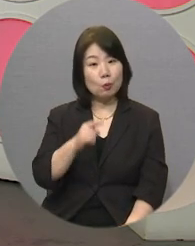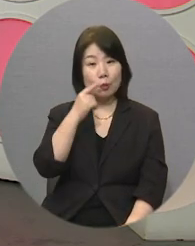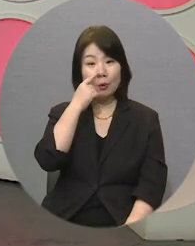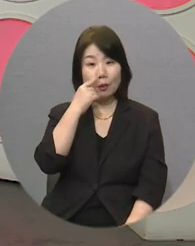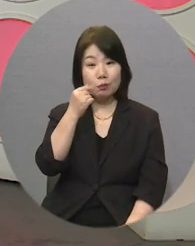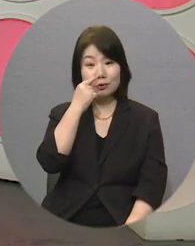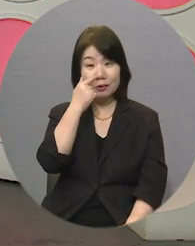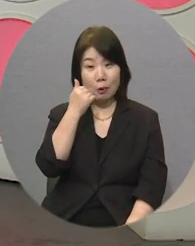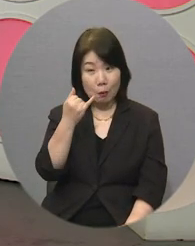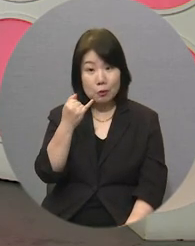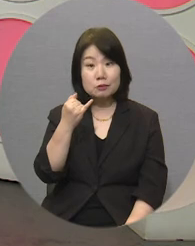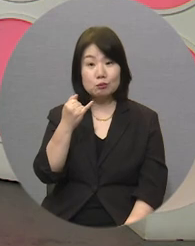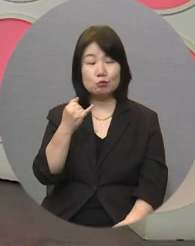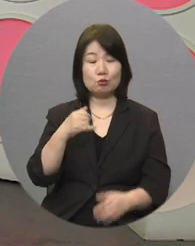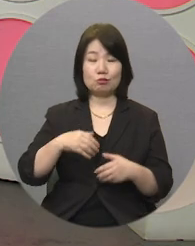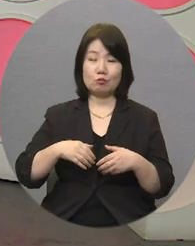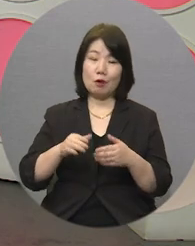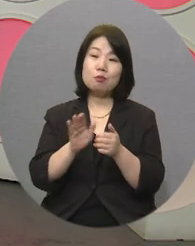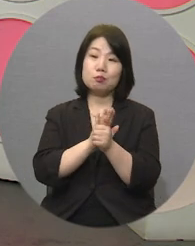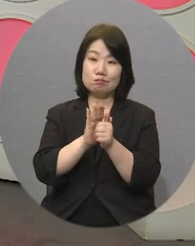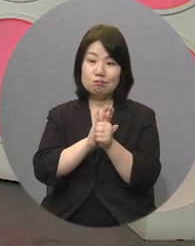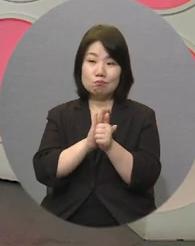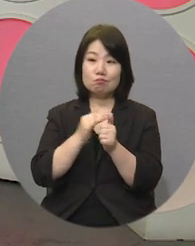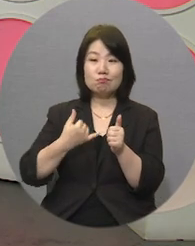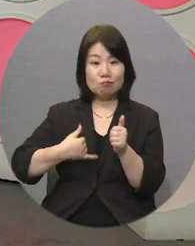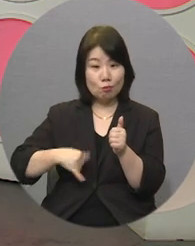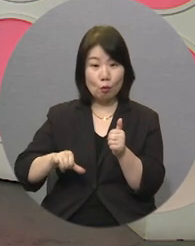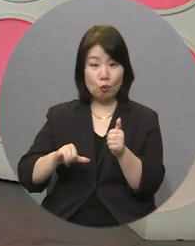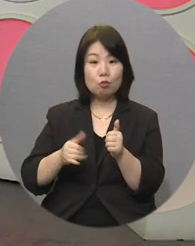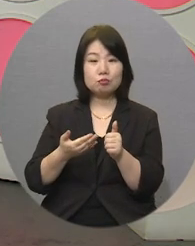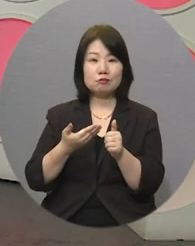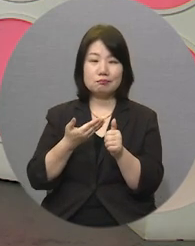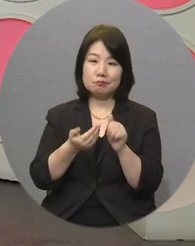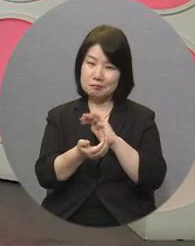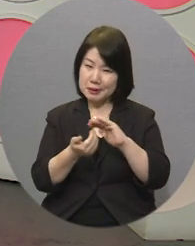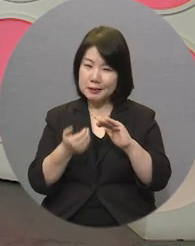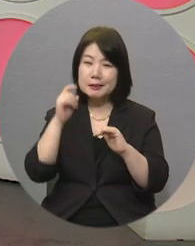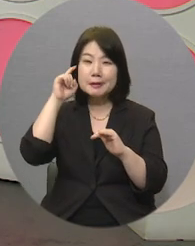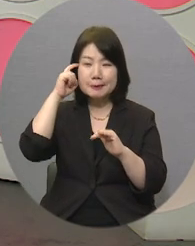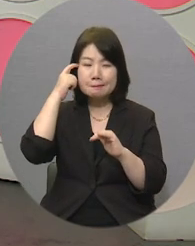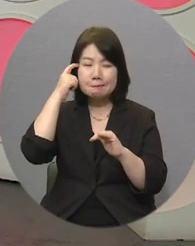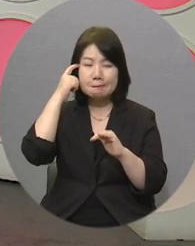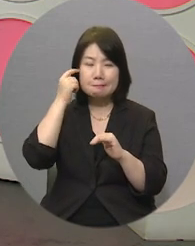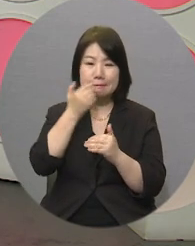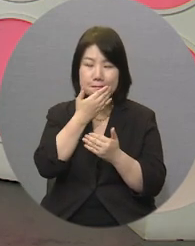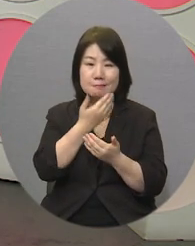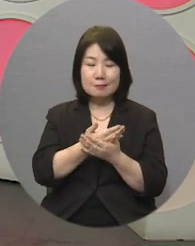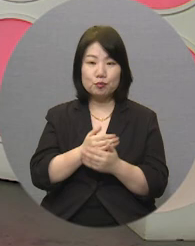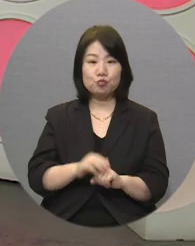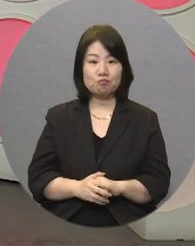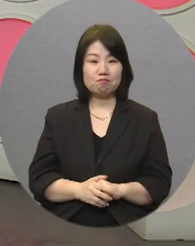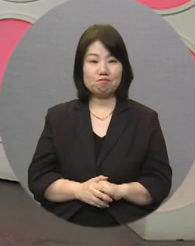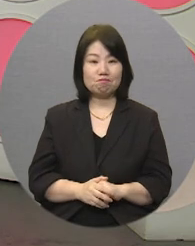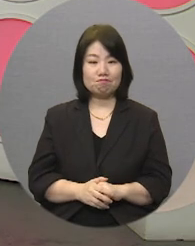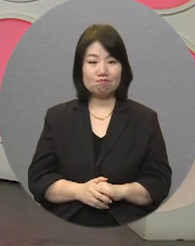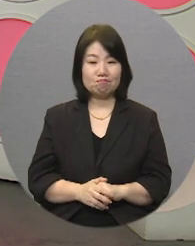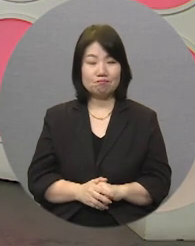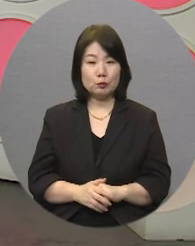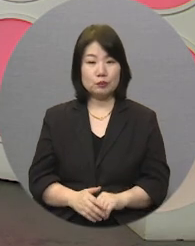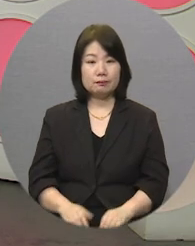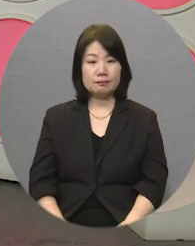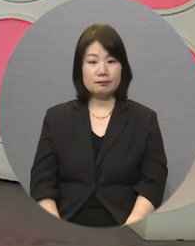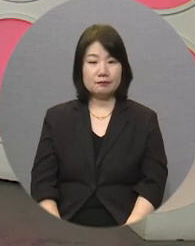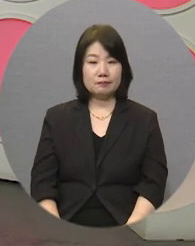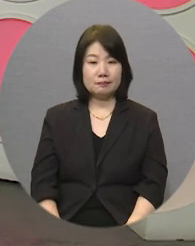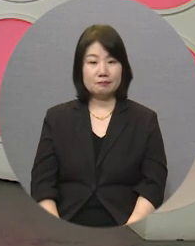아버님 어머님에 대한 그런 배려도 자녀분들이 또 해줄 수도 있을 것 같아요. 그렇죠. 뭐 가장 중요한 건 예를 들어 뭐 그때